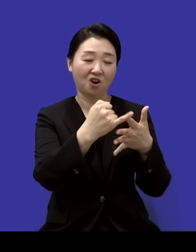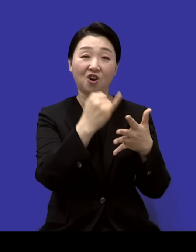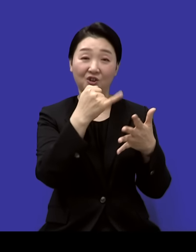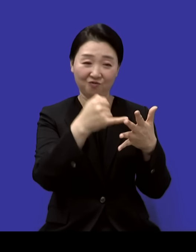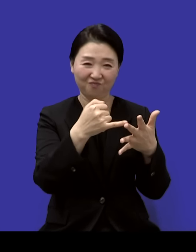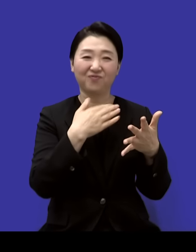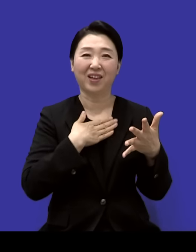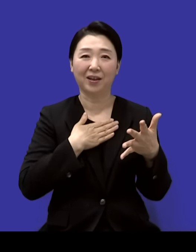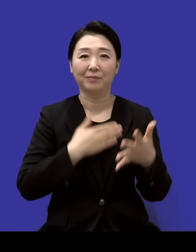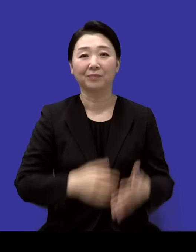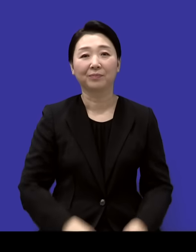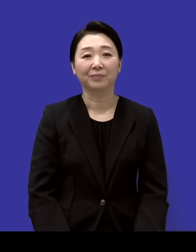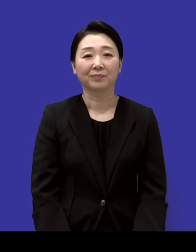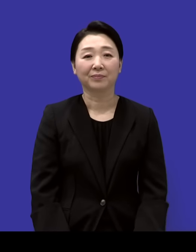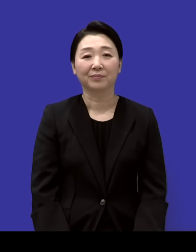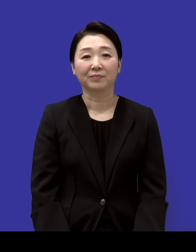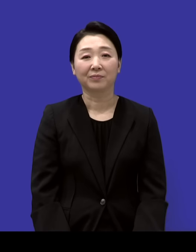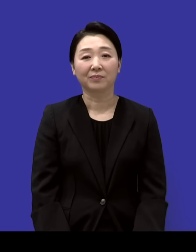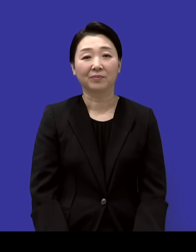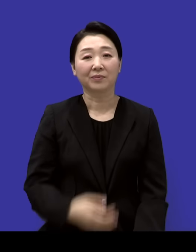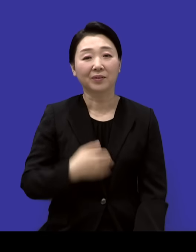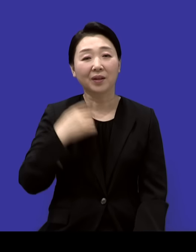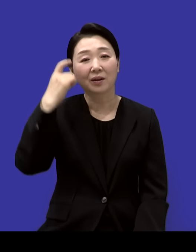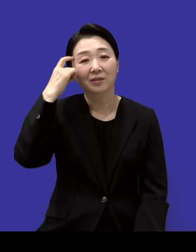네. 참 제가 아무리 생각해도